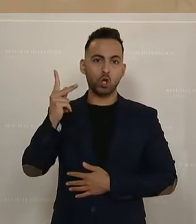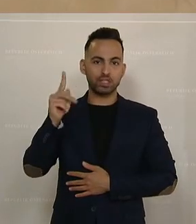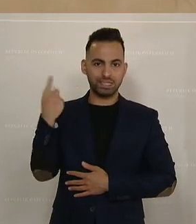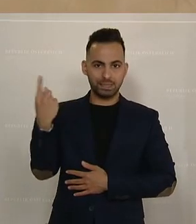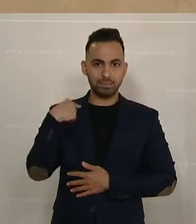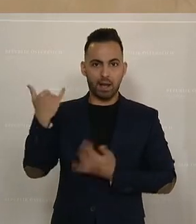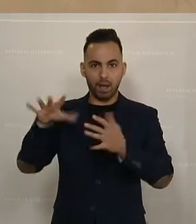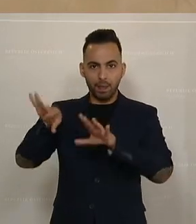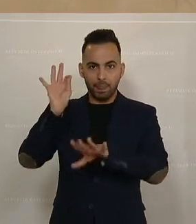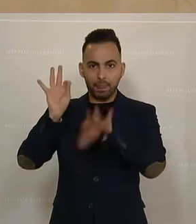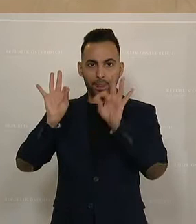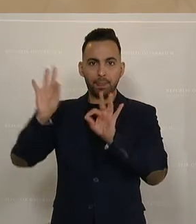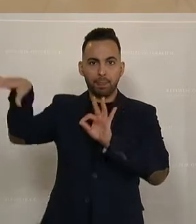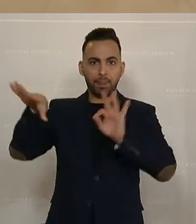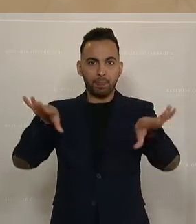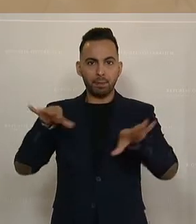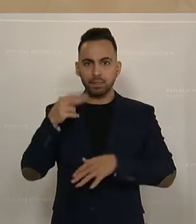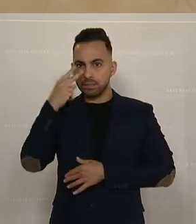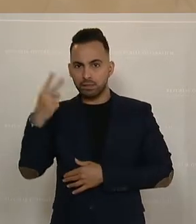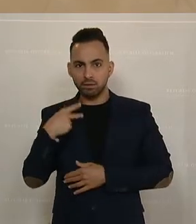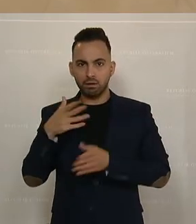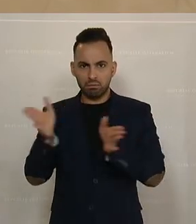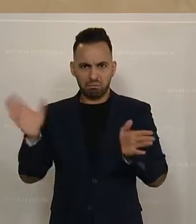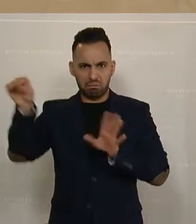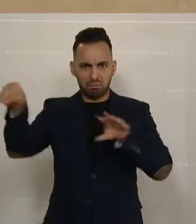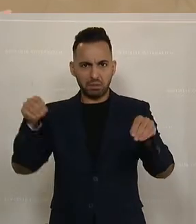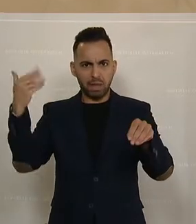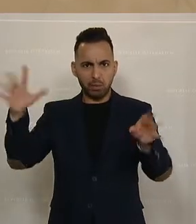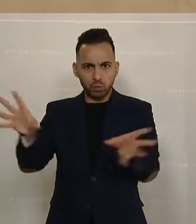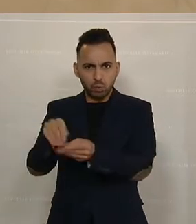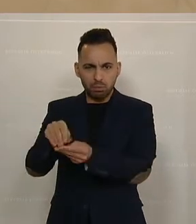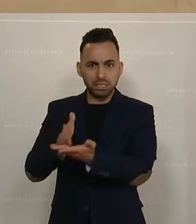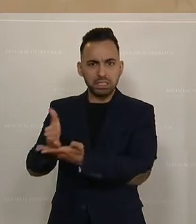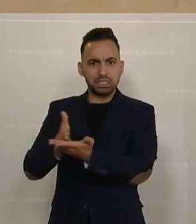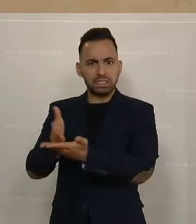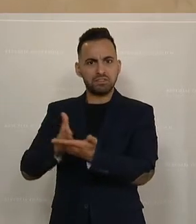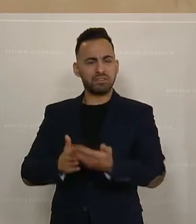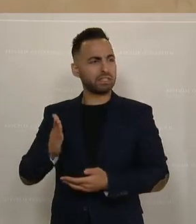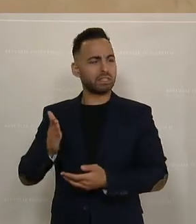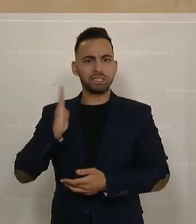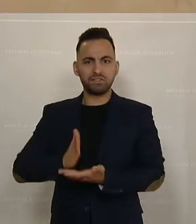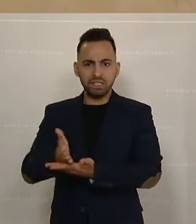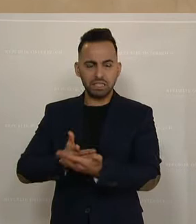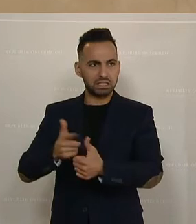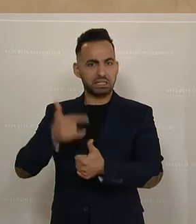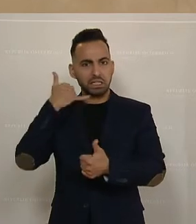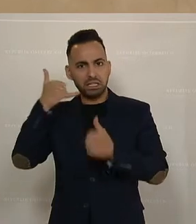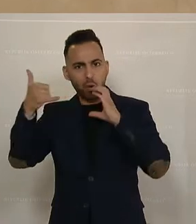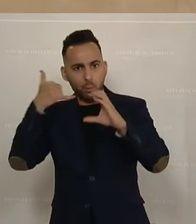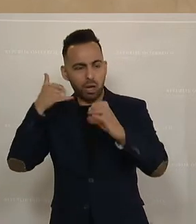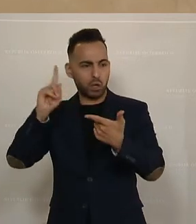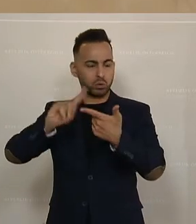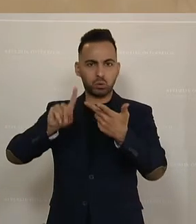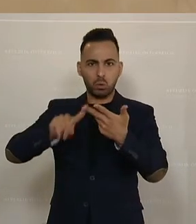aus regiert worden ist dann merkt man erst wieder wie absurd diese zusammensetzung damals war zivildienst telekommunikation landwirtschaft und